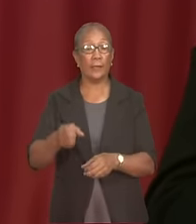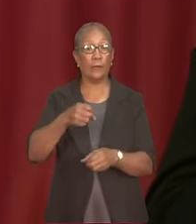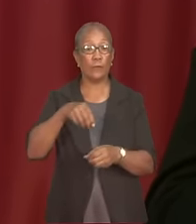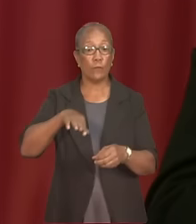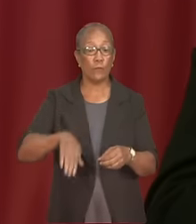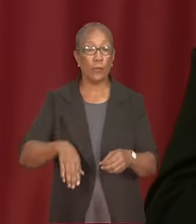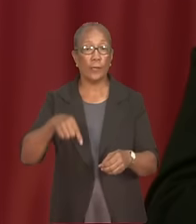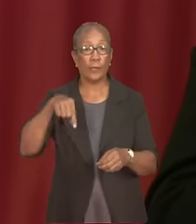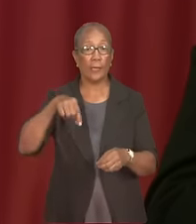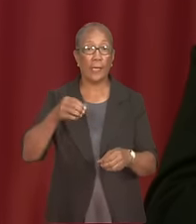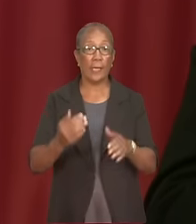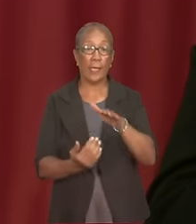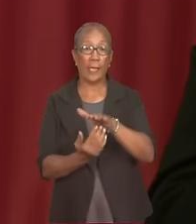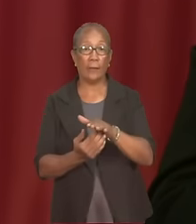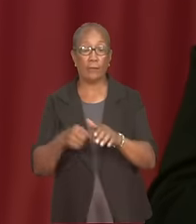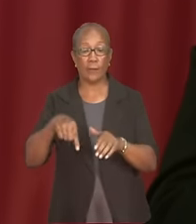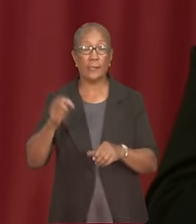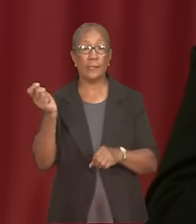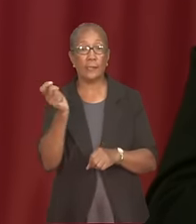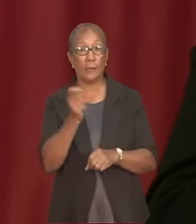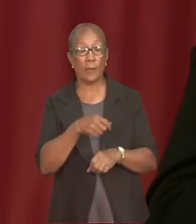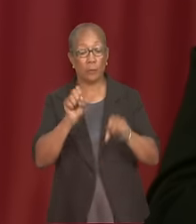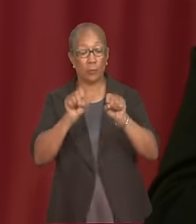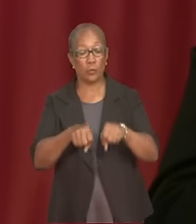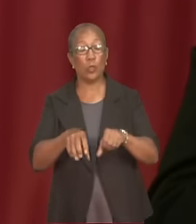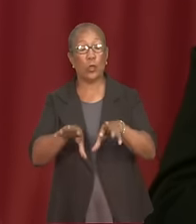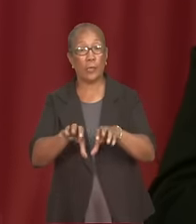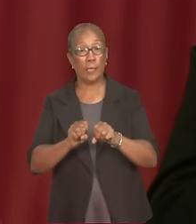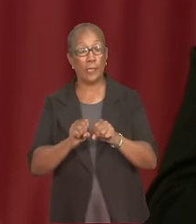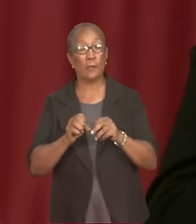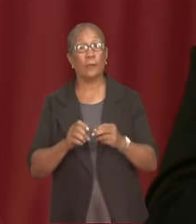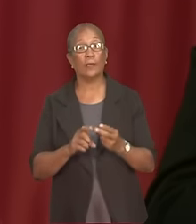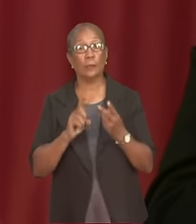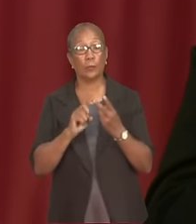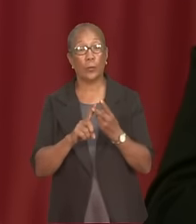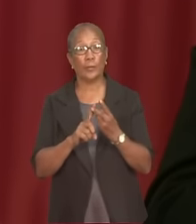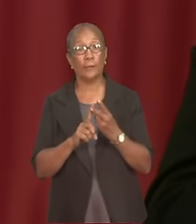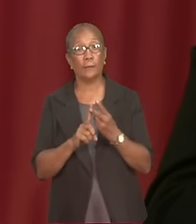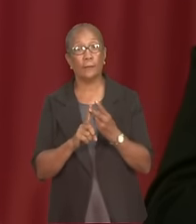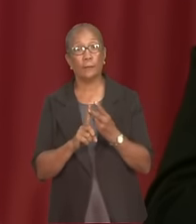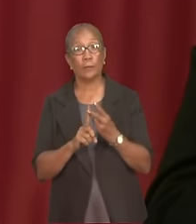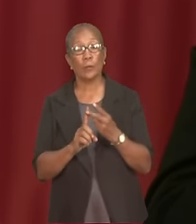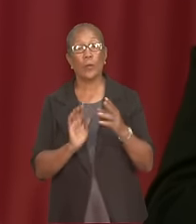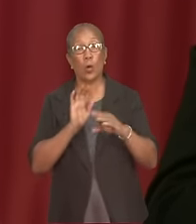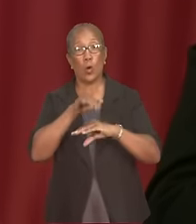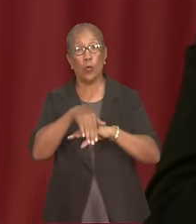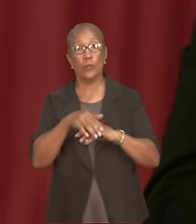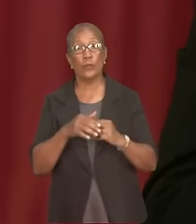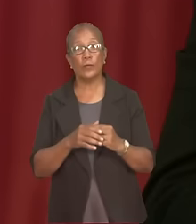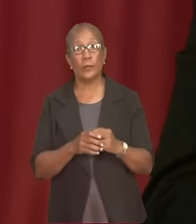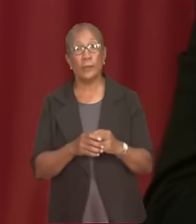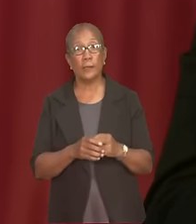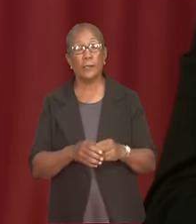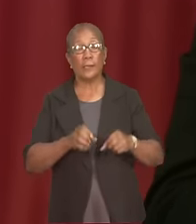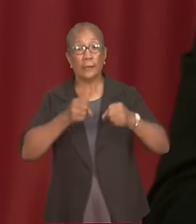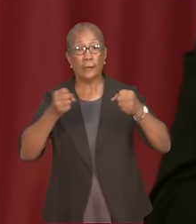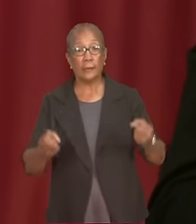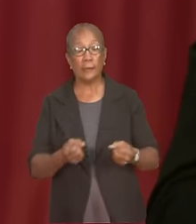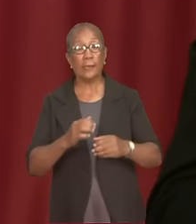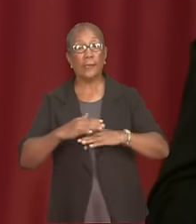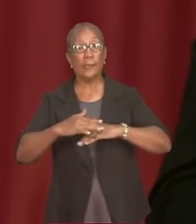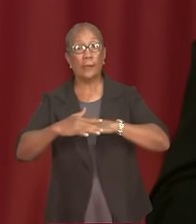maand uitsluitsel zal geven. Dus we wachten dat af. Ten tweede, met betrekking tot de reorganisatie, de